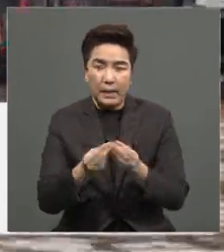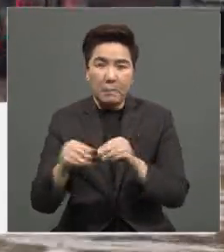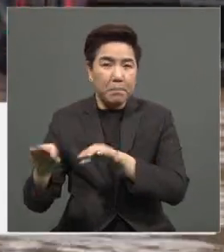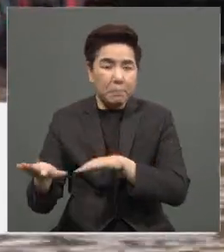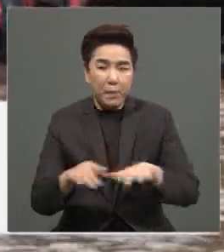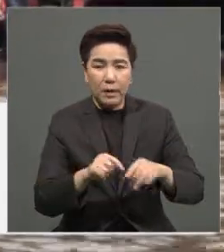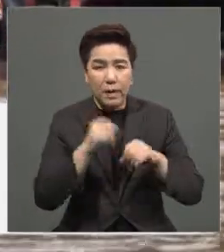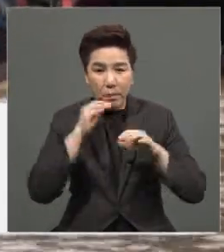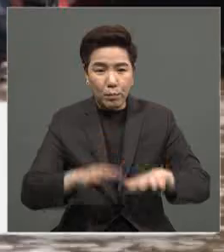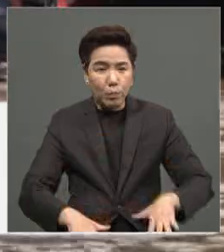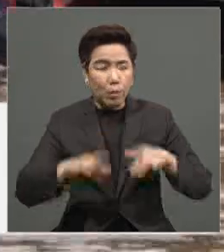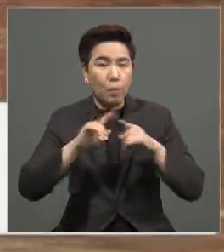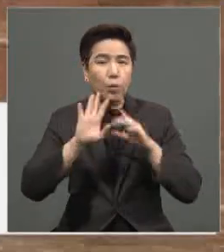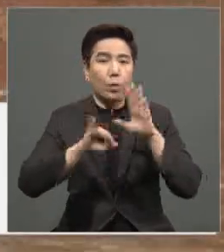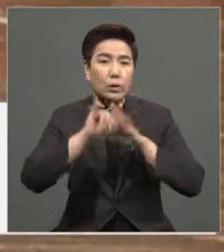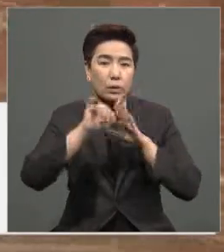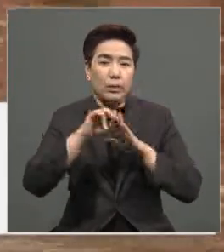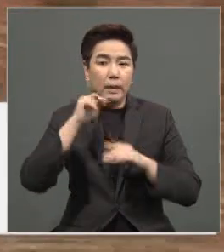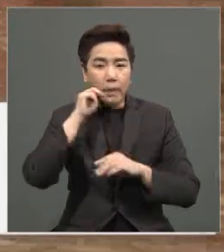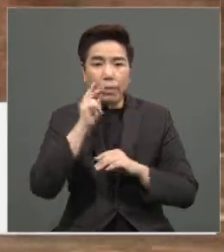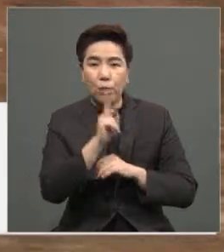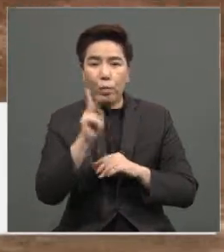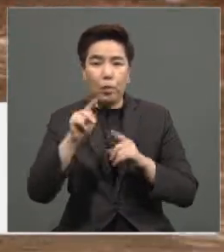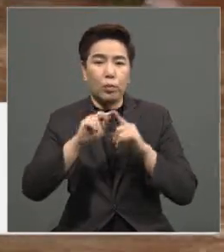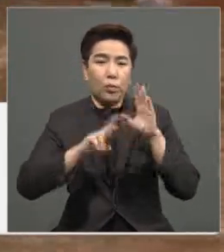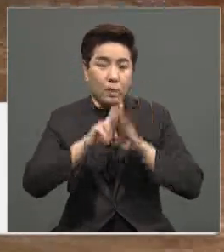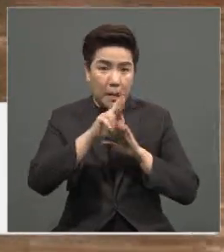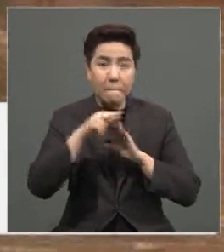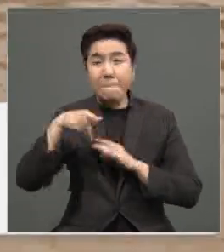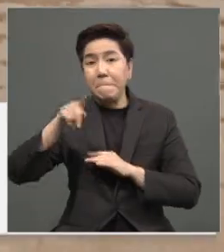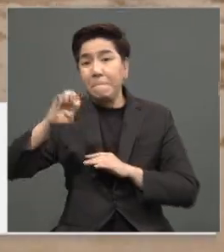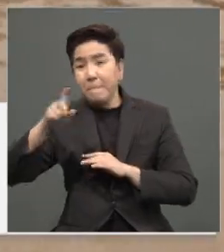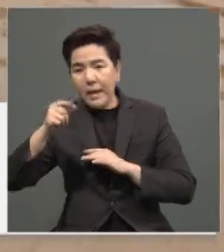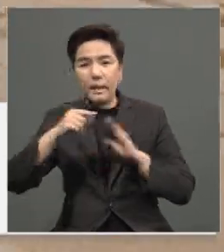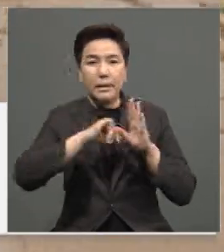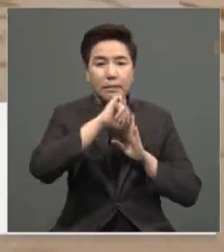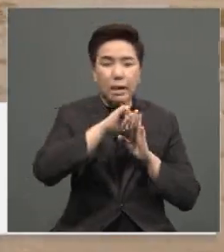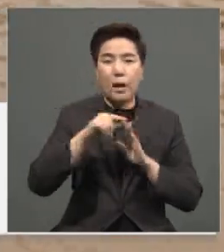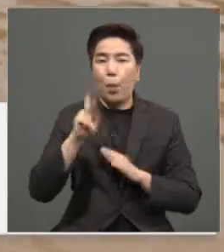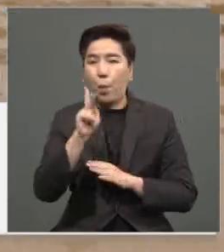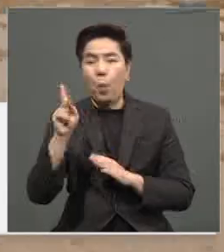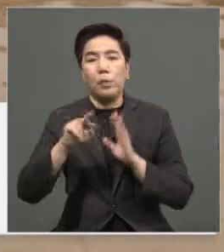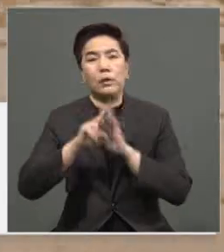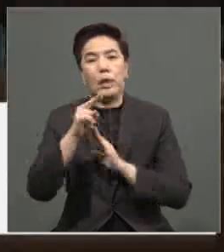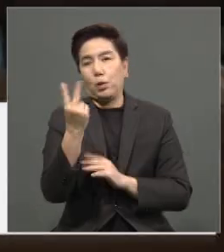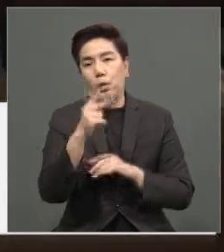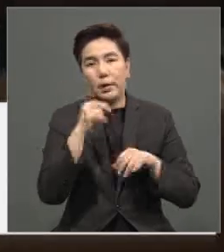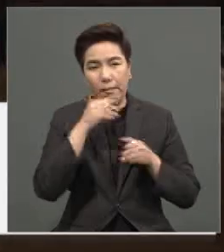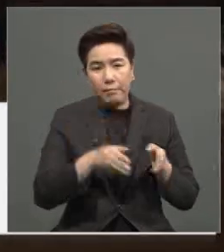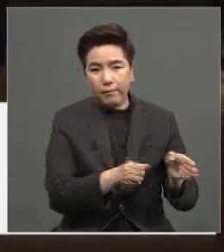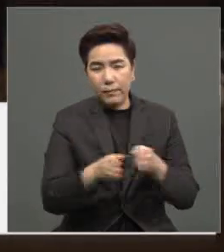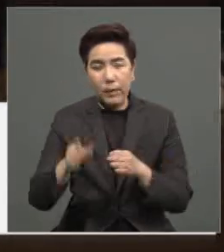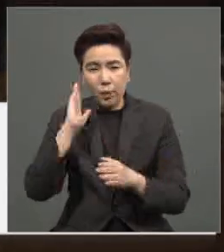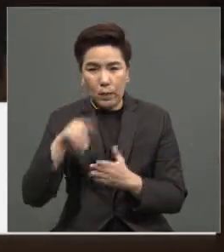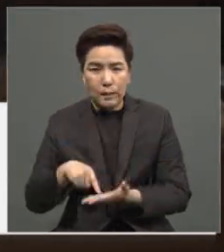ถล่มแม่น้ำปิงจังหวัดเชียงใหม่และแม่น้ำกกจังหวัดเชียงรายเพื่อป้องกันและลดผลกระทบของประชาชนก่อนที่จะนำเสนอ